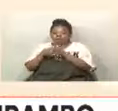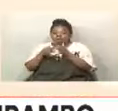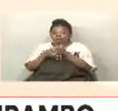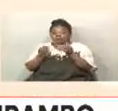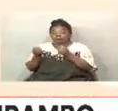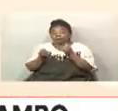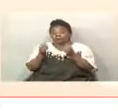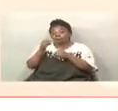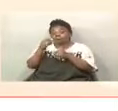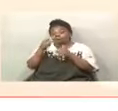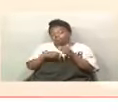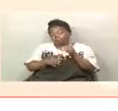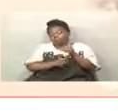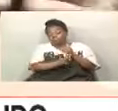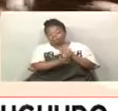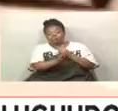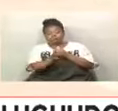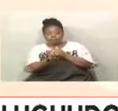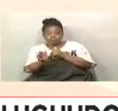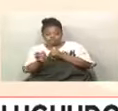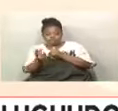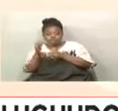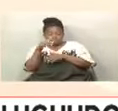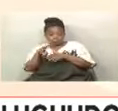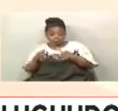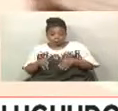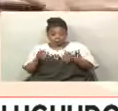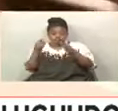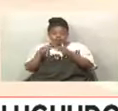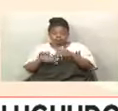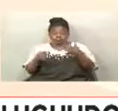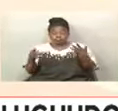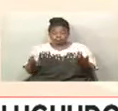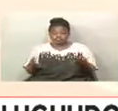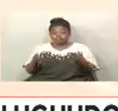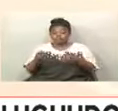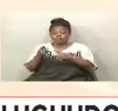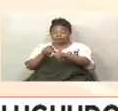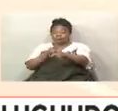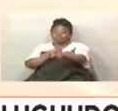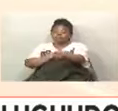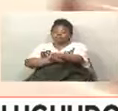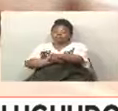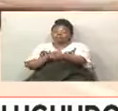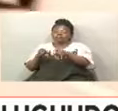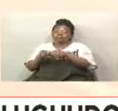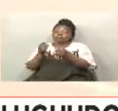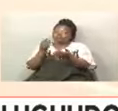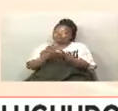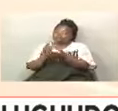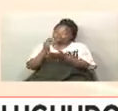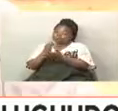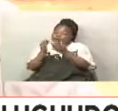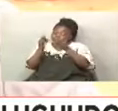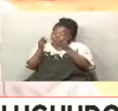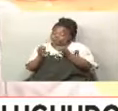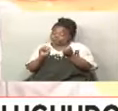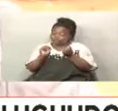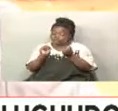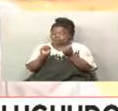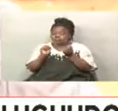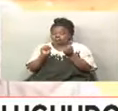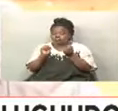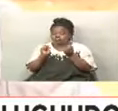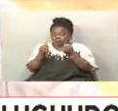waayo. Kino bakitadde ku kkoonero eriri ku luguudo luno lye bagamba nti liri mu kiwonko ate nga panvo ne basaba waweebwa ekikolebwa.